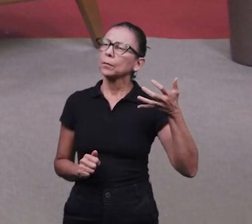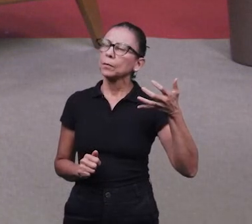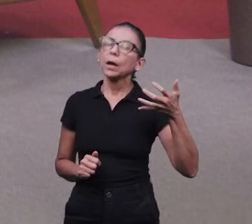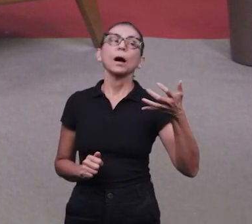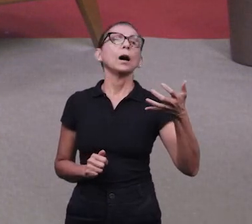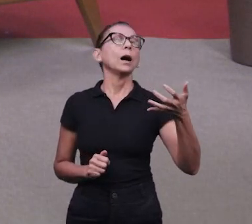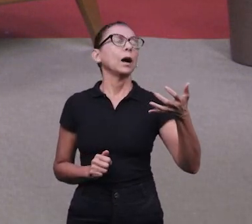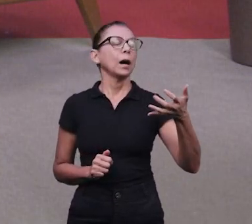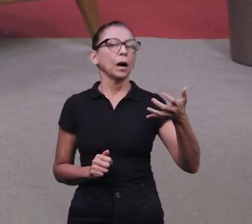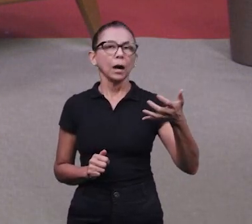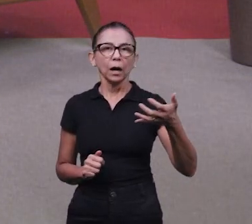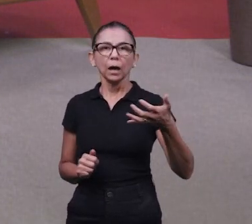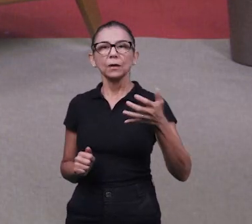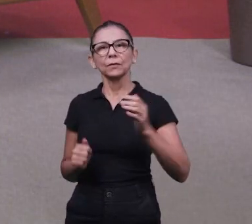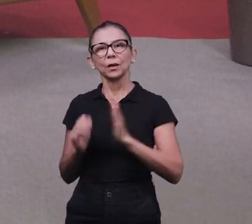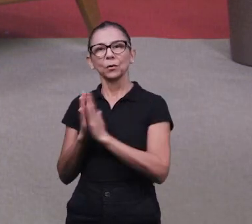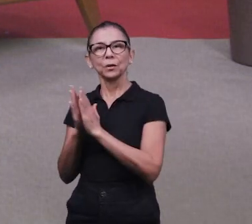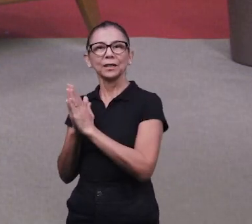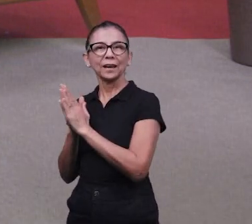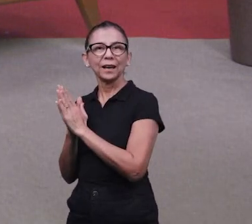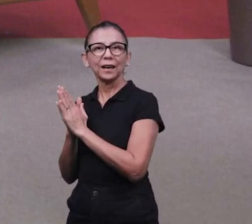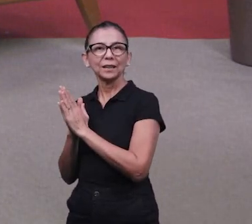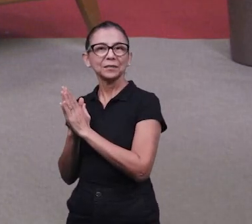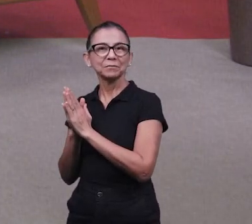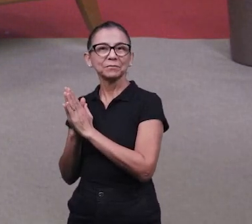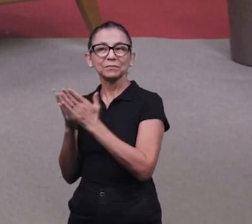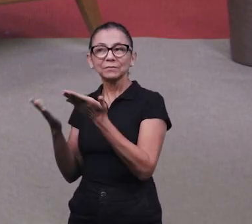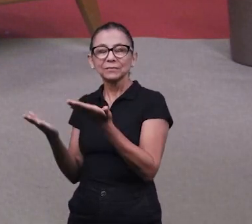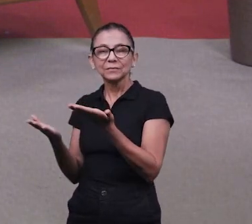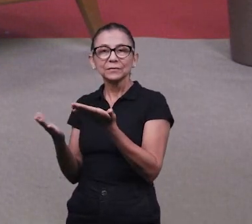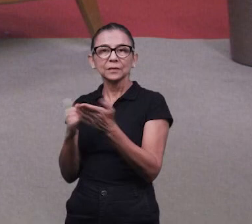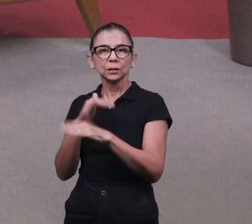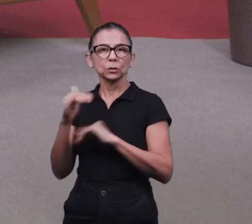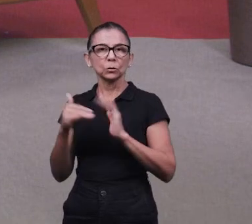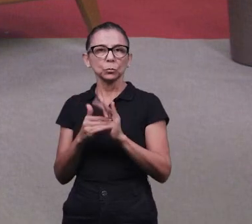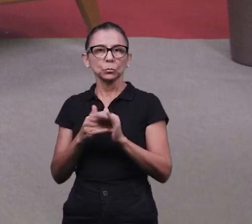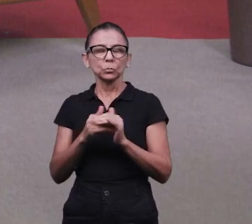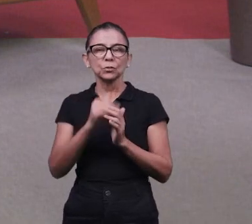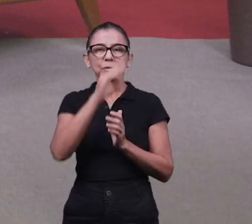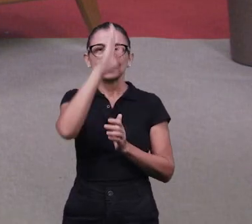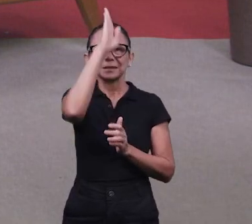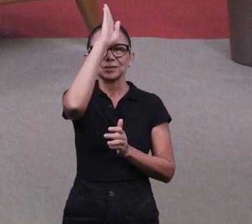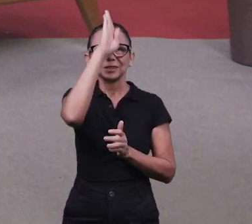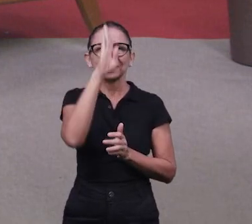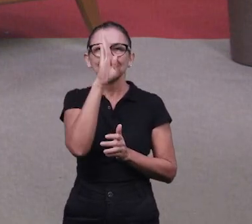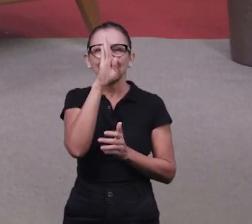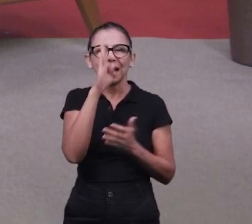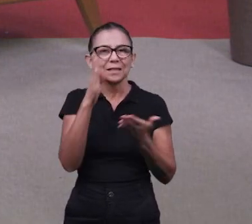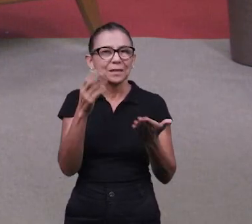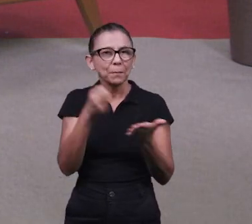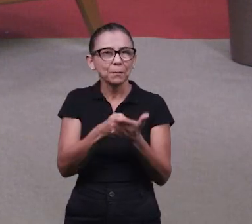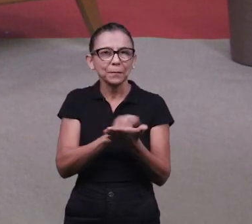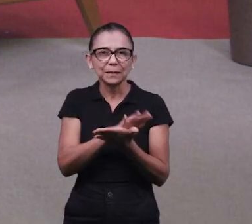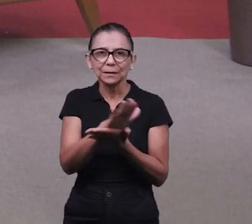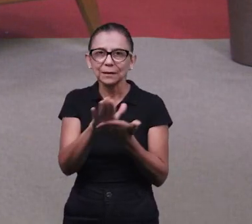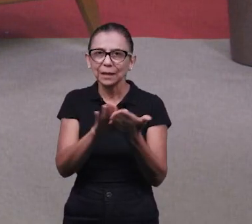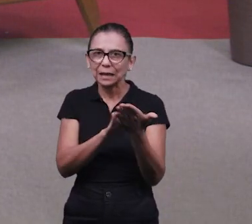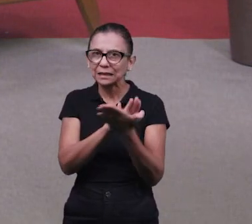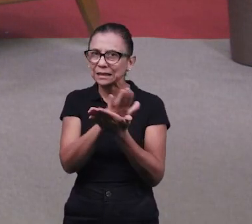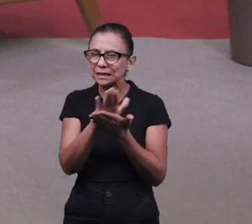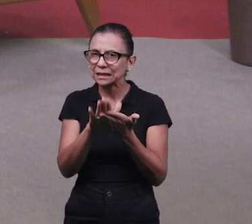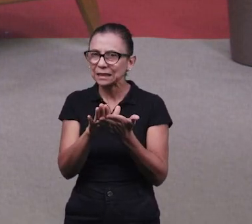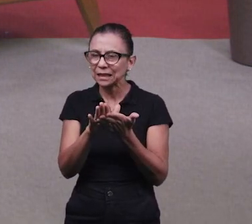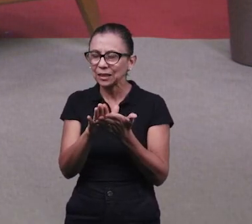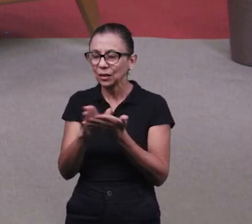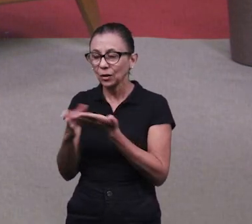une parole de la part du Seigneur pour votre vie, il va prier pour vous, regardez quelle bonne chose. Et tout cela complètement gratuit.